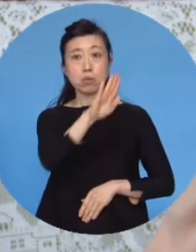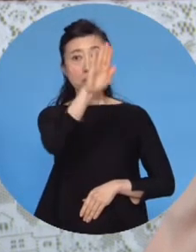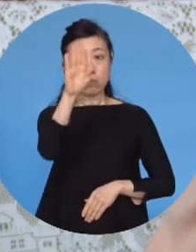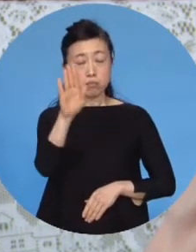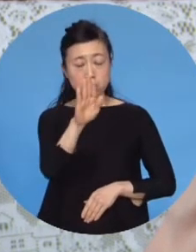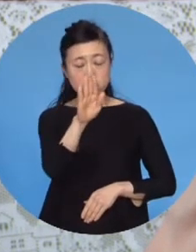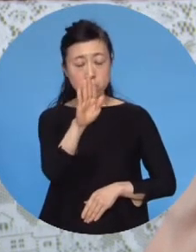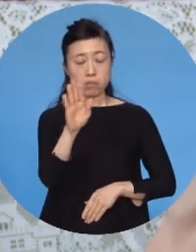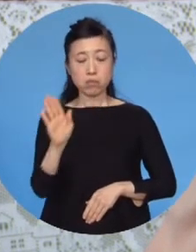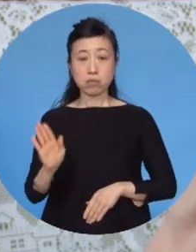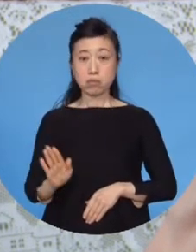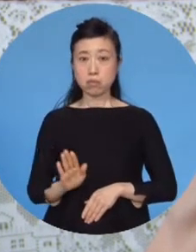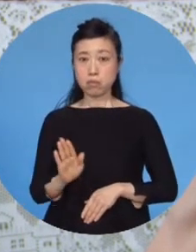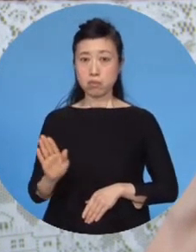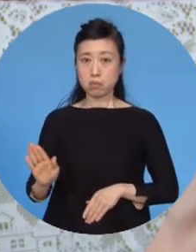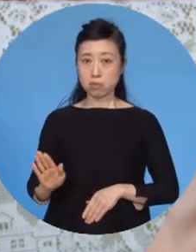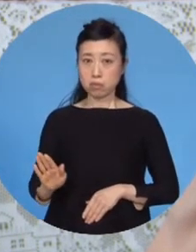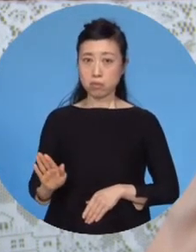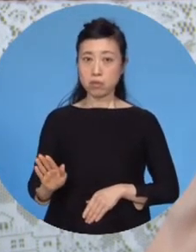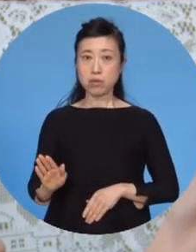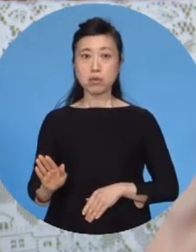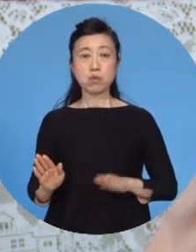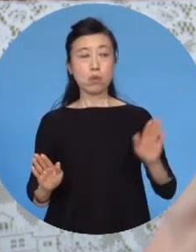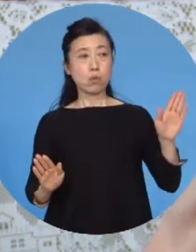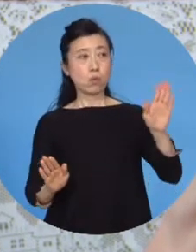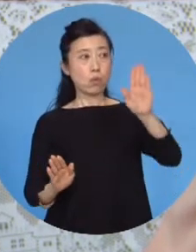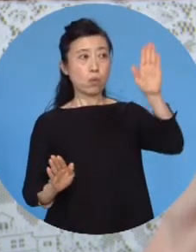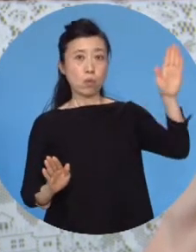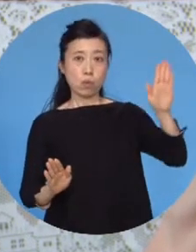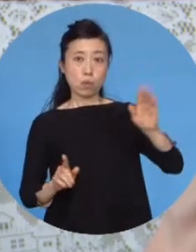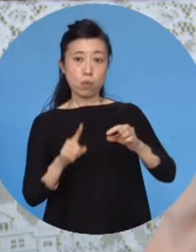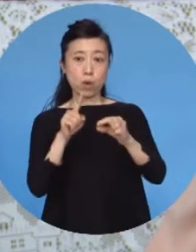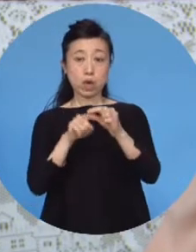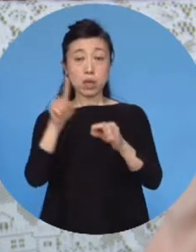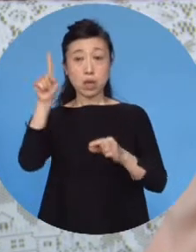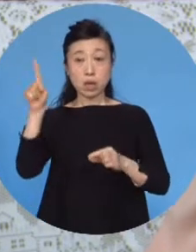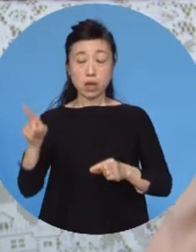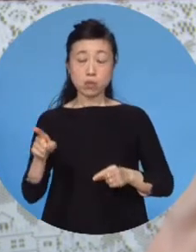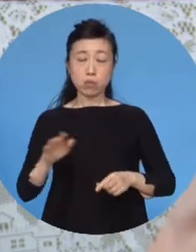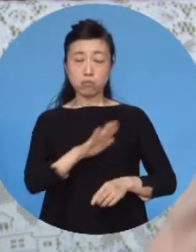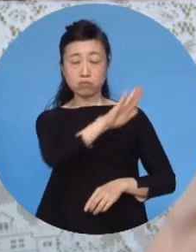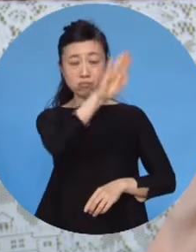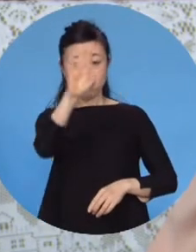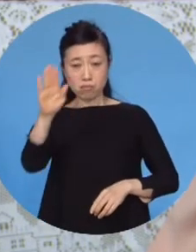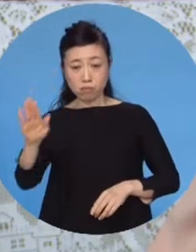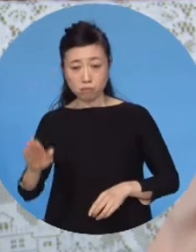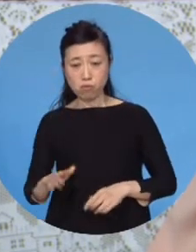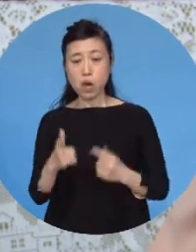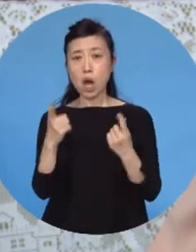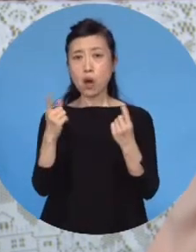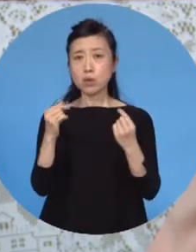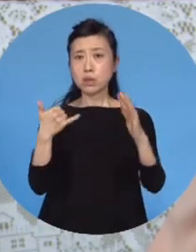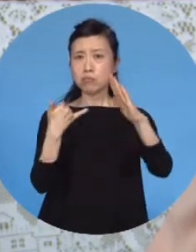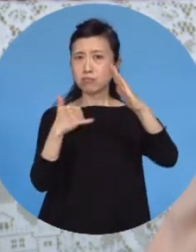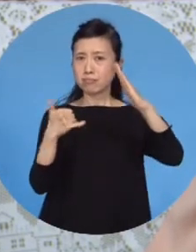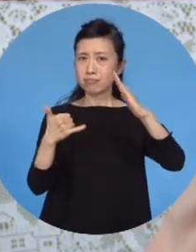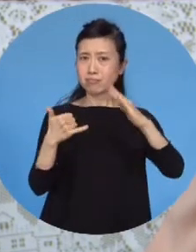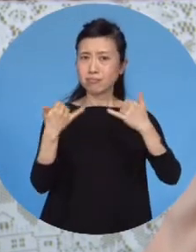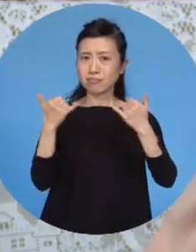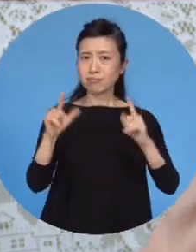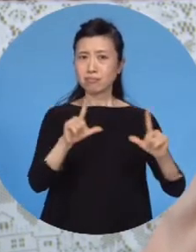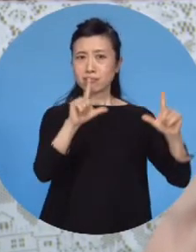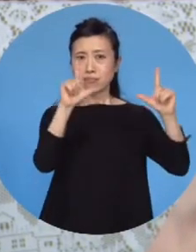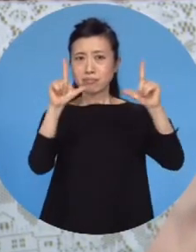台地から大宮もかけて、それから中野まで、おそらく同族だった